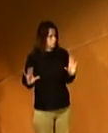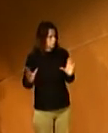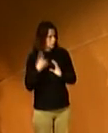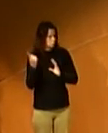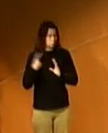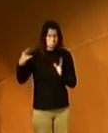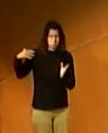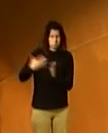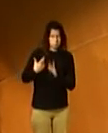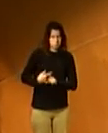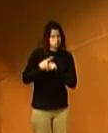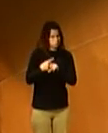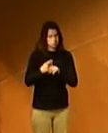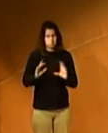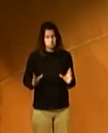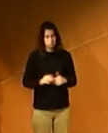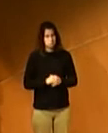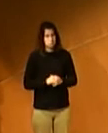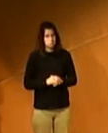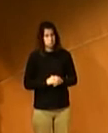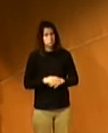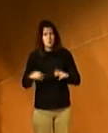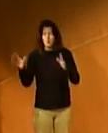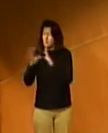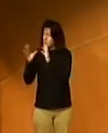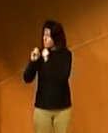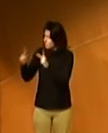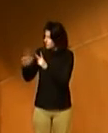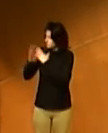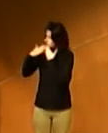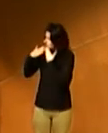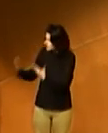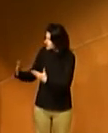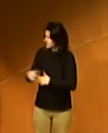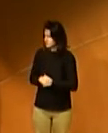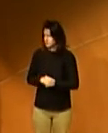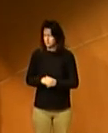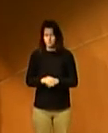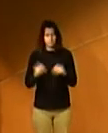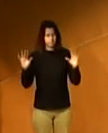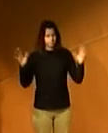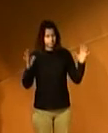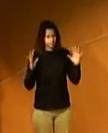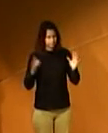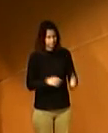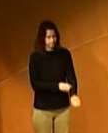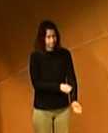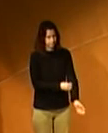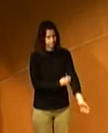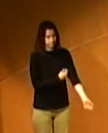enseignants. Ok, bon, nous vous remercions pour votre intervention.